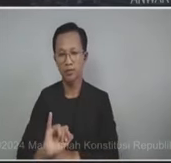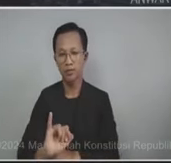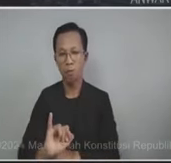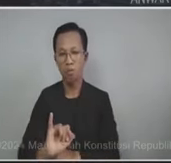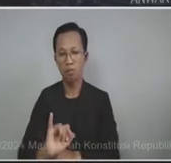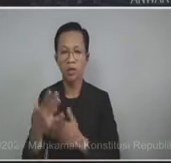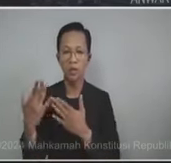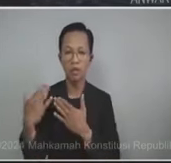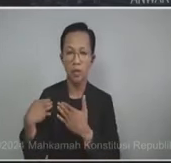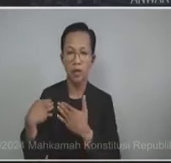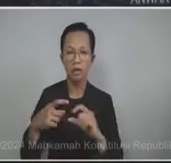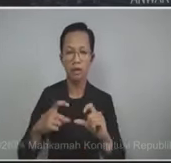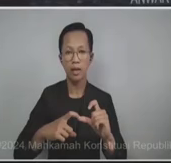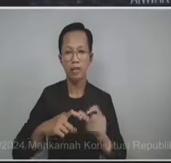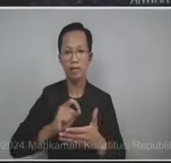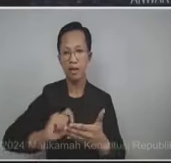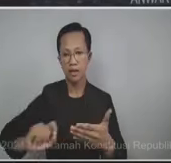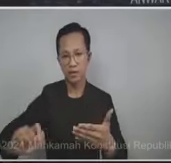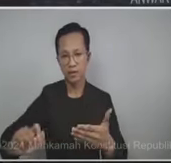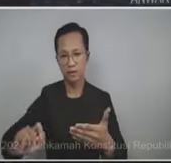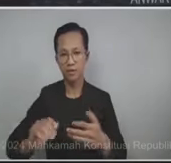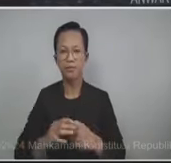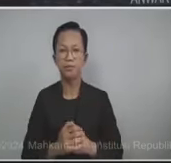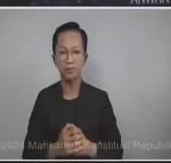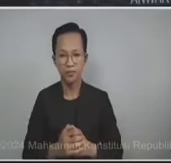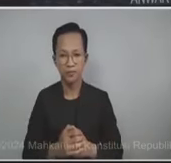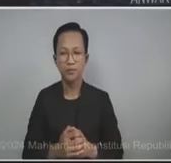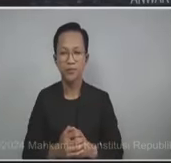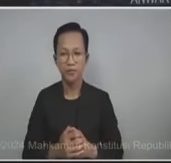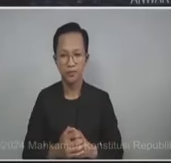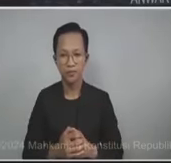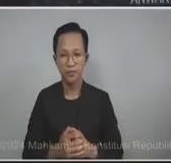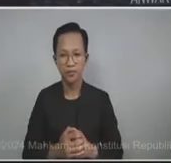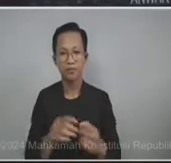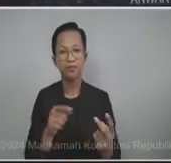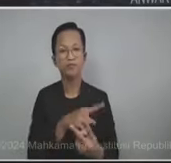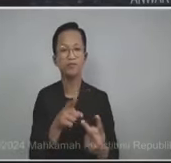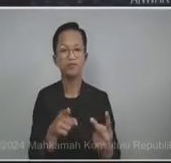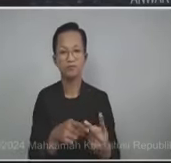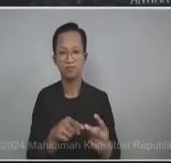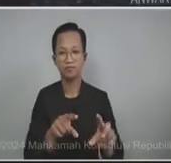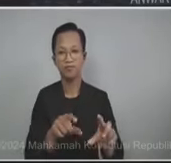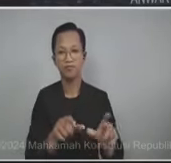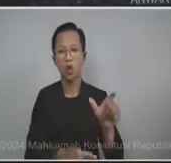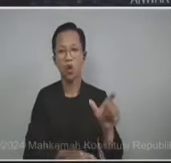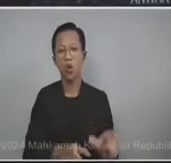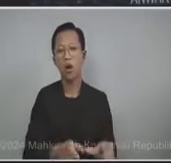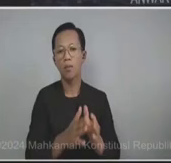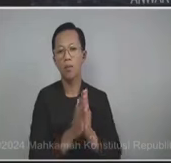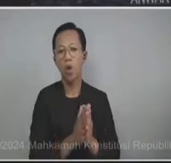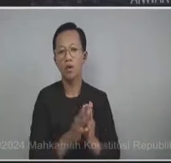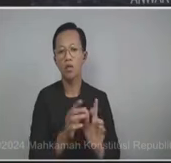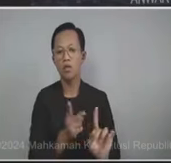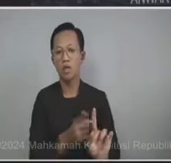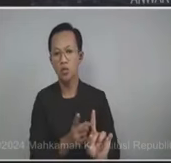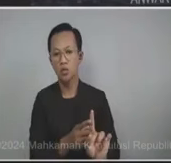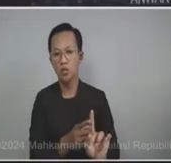sekretaris jenderal selanjutnya disebut pemohon satu